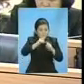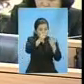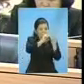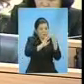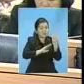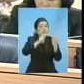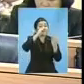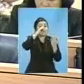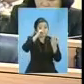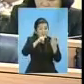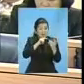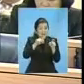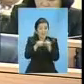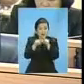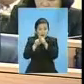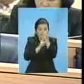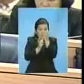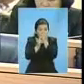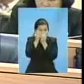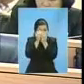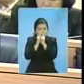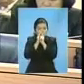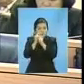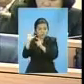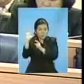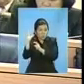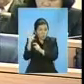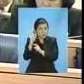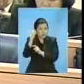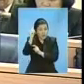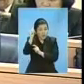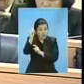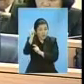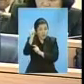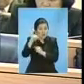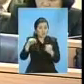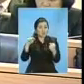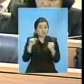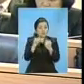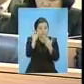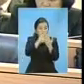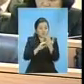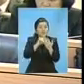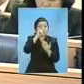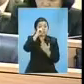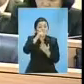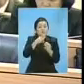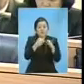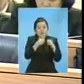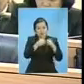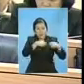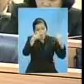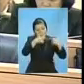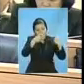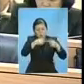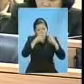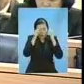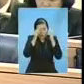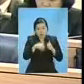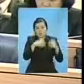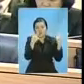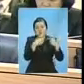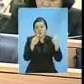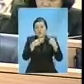ได้ทันกับสถานการณ์โลกหรือไม่ที่จะยกระดับตัวเองจากความขัดแย้งระหว่างมนุษย์กับมนุ